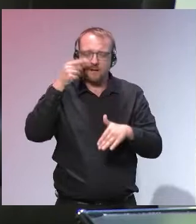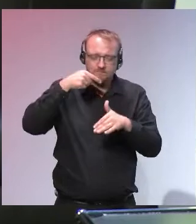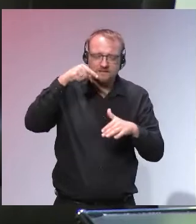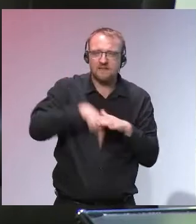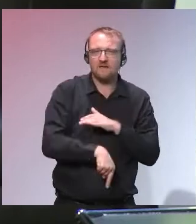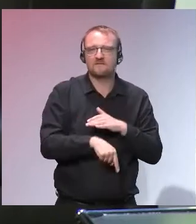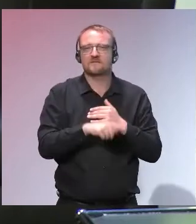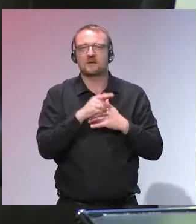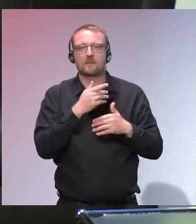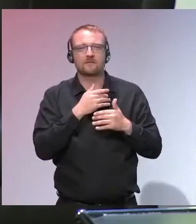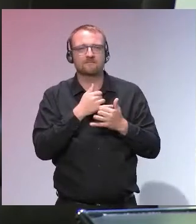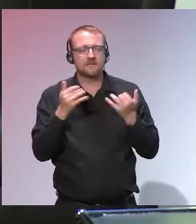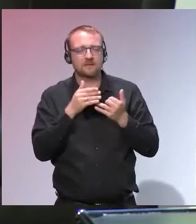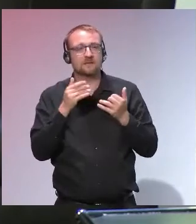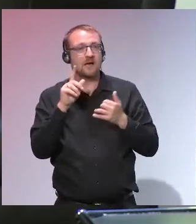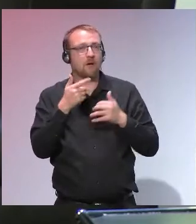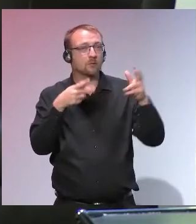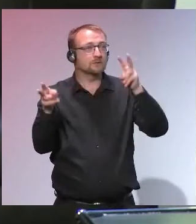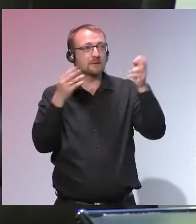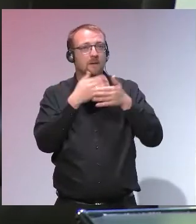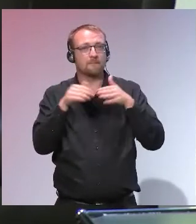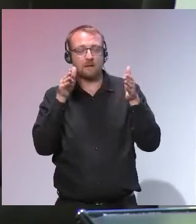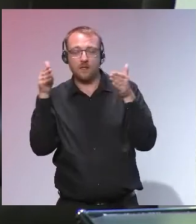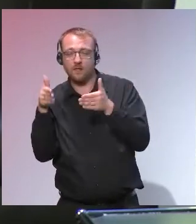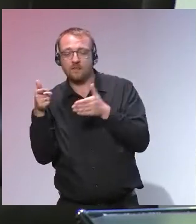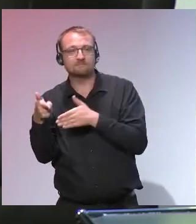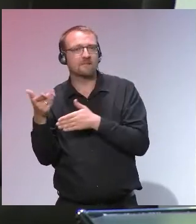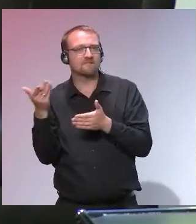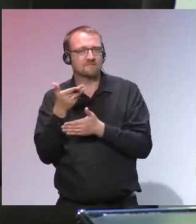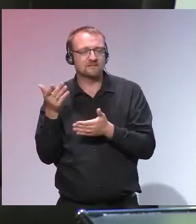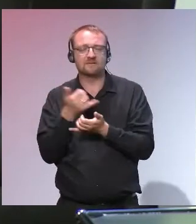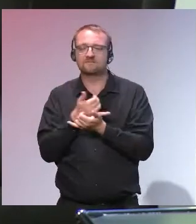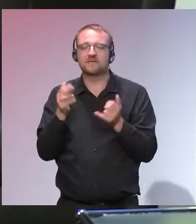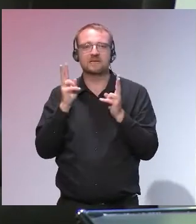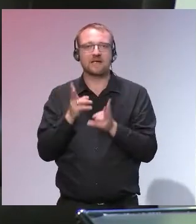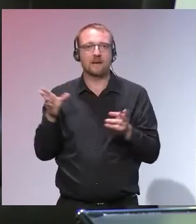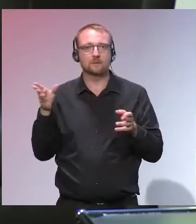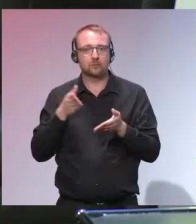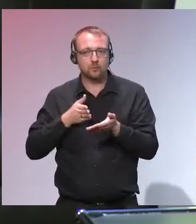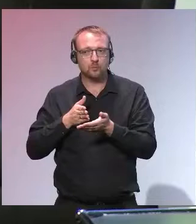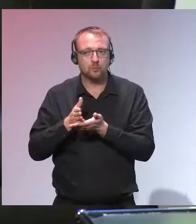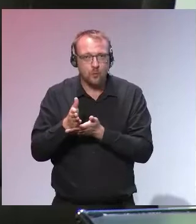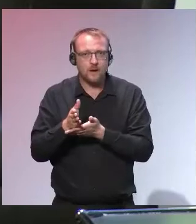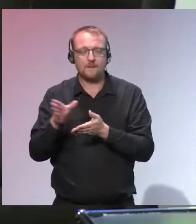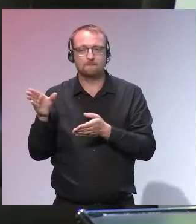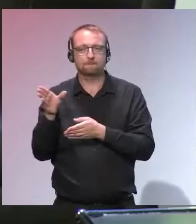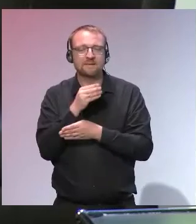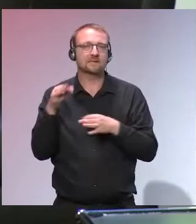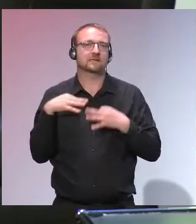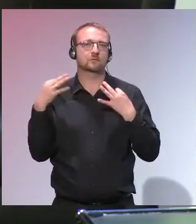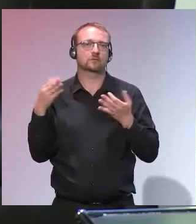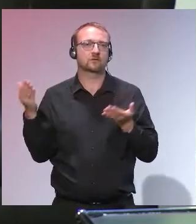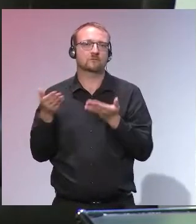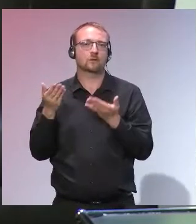heute im Fokus steht, nämlich wie man durch oder auch mit Gesundheitsförderung Klima schützen kann und natürlich